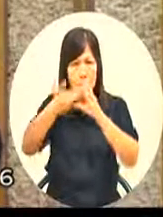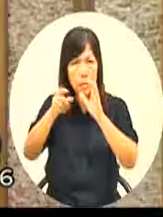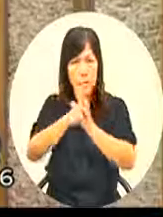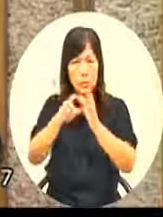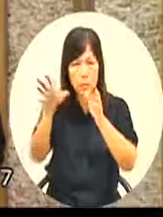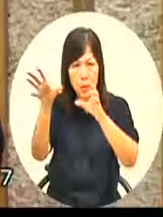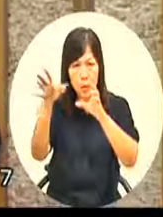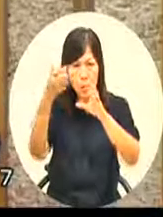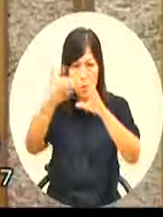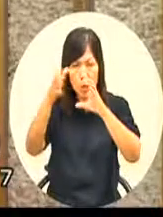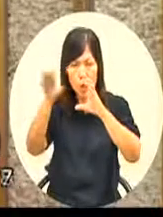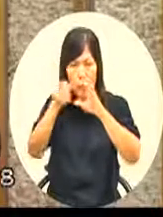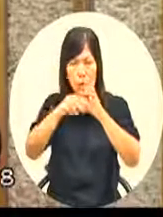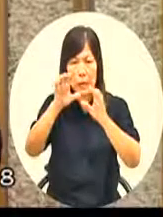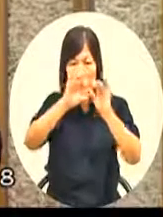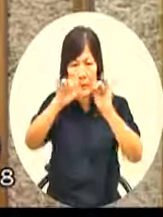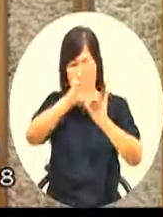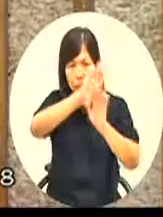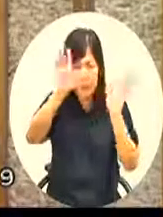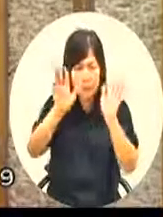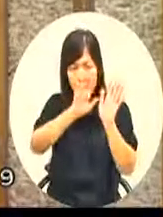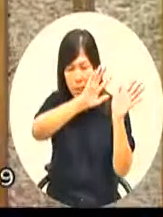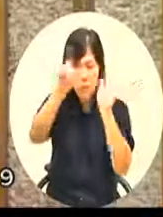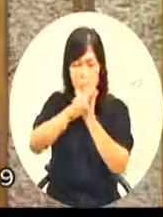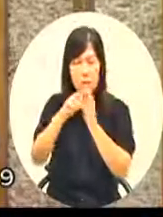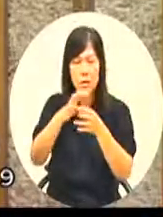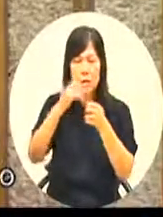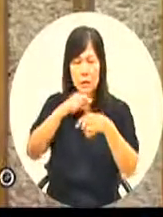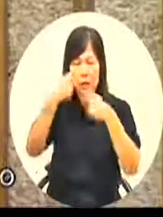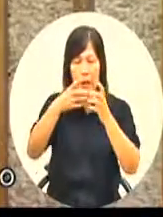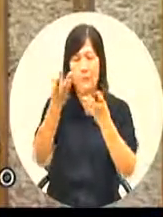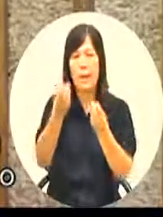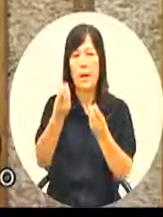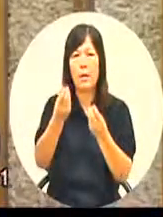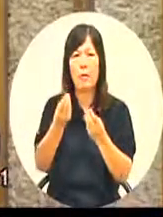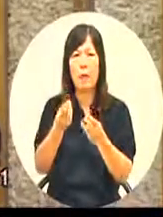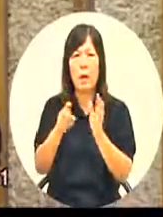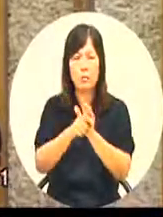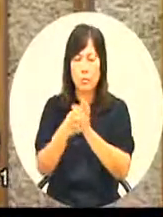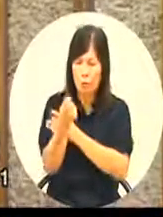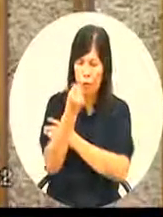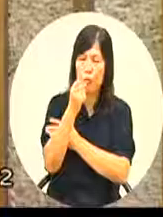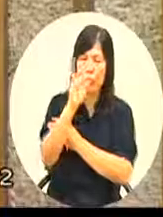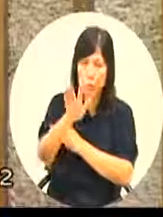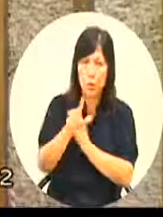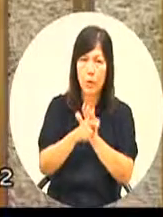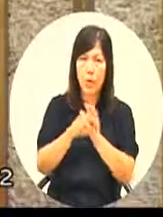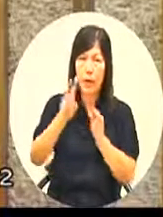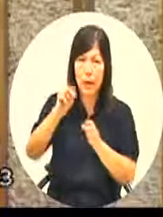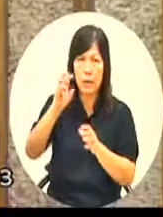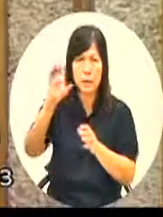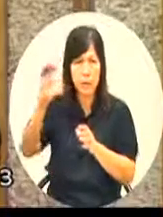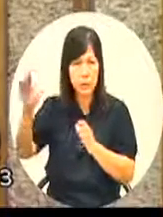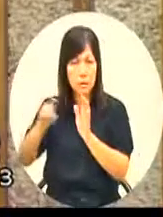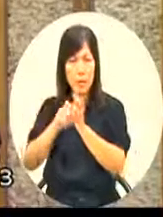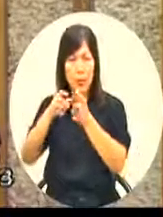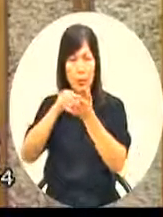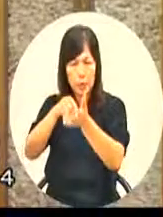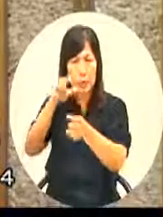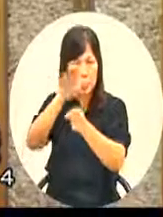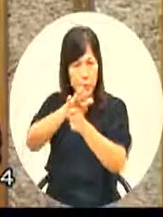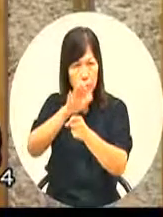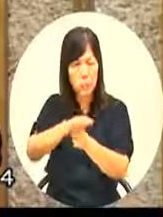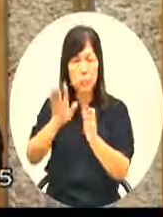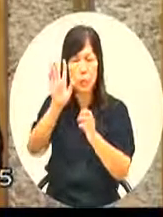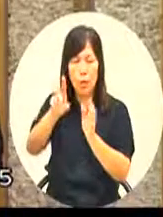因为地形等等的原因常常没有牵上去。那我们也透过努力跟 NCC 争取到补助，跟业者合